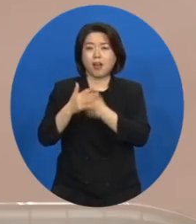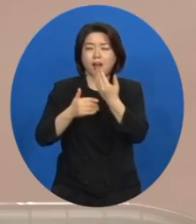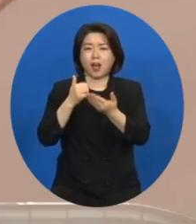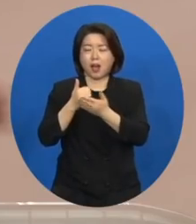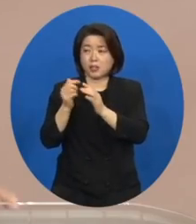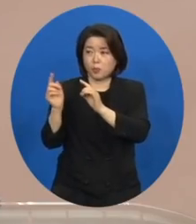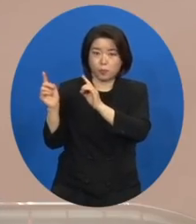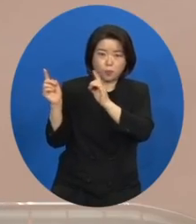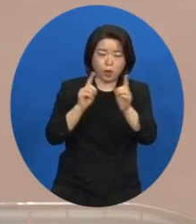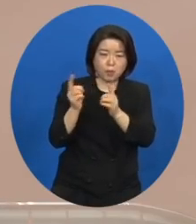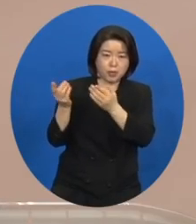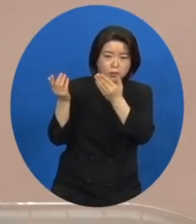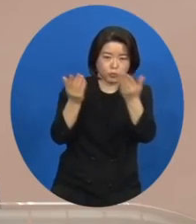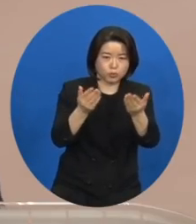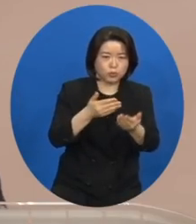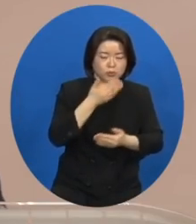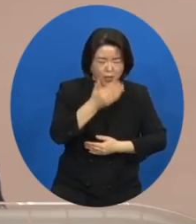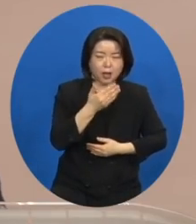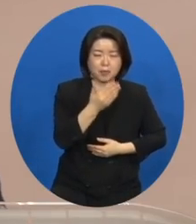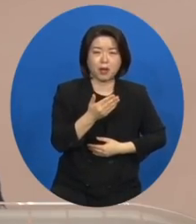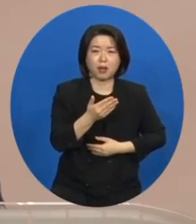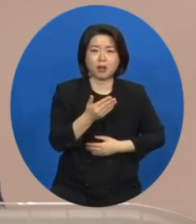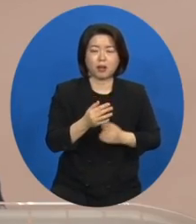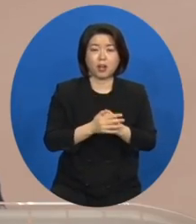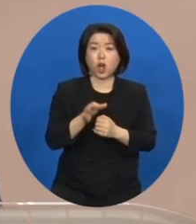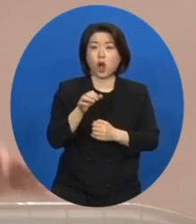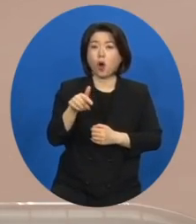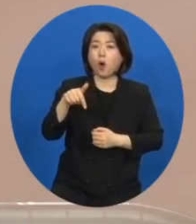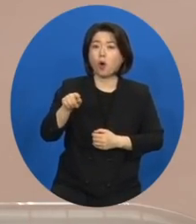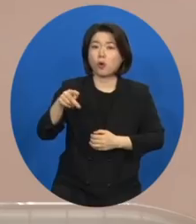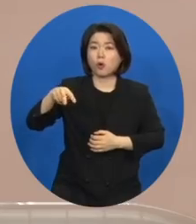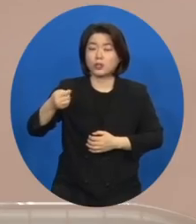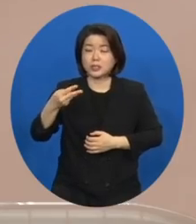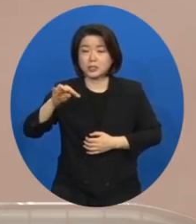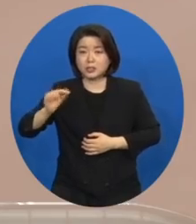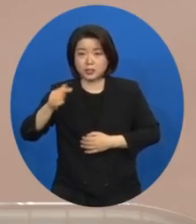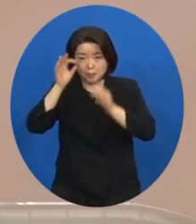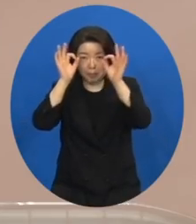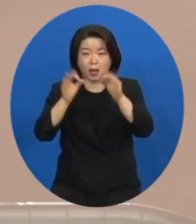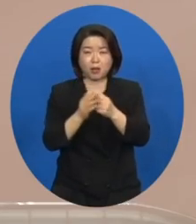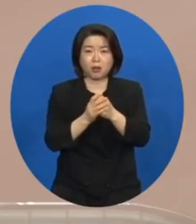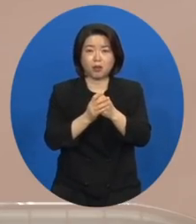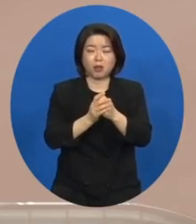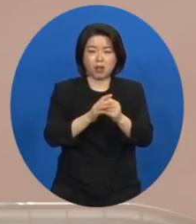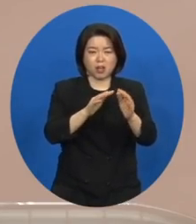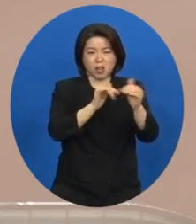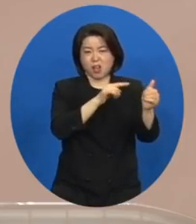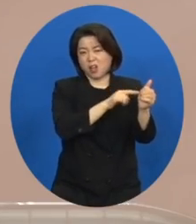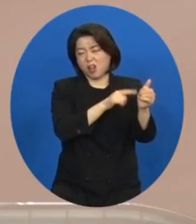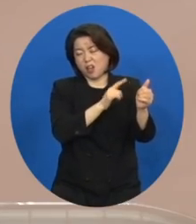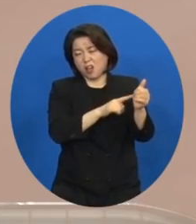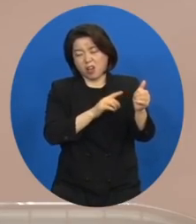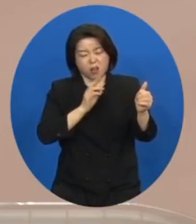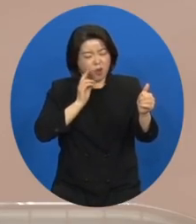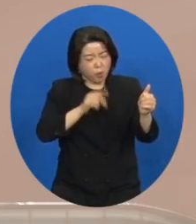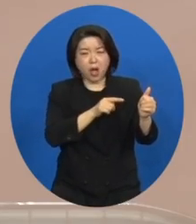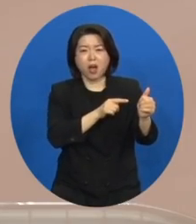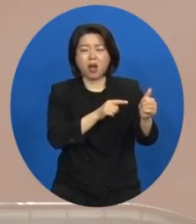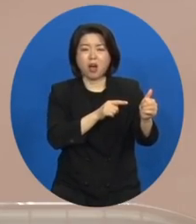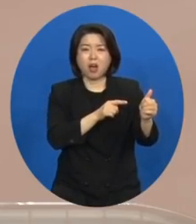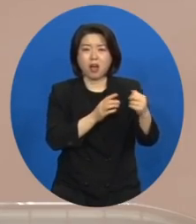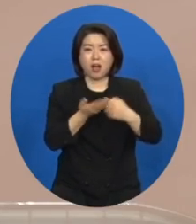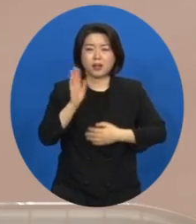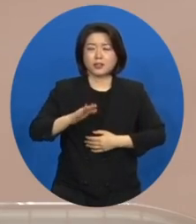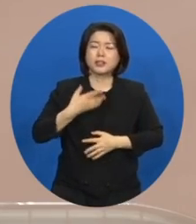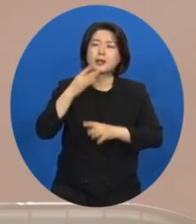사람은 아무도 없기 때문에 그래요 억 어 셀 모습 인간 말종 이어갈 수 있는 사람이 없잖아요 그런데 몽 마르신 주님이